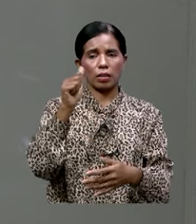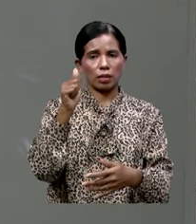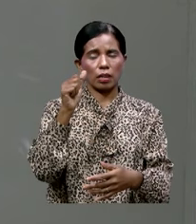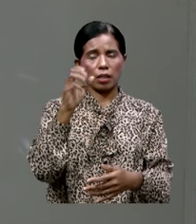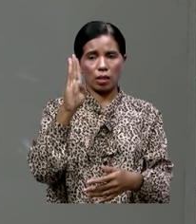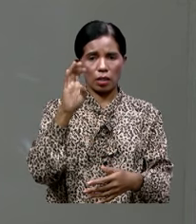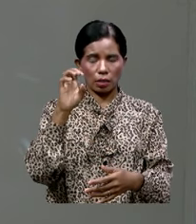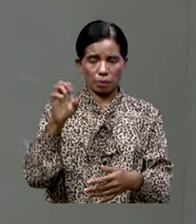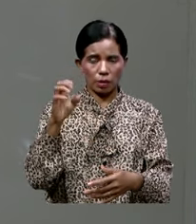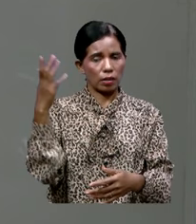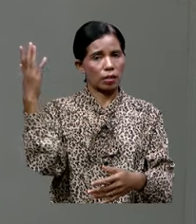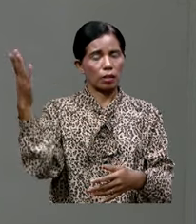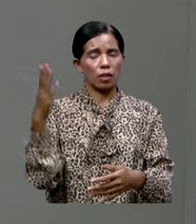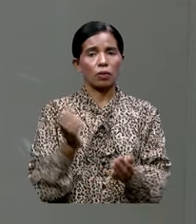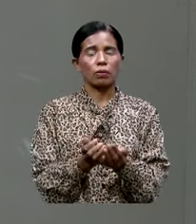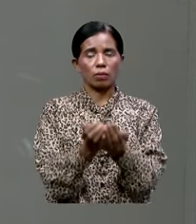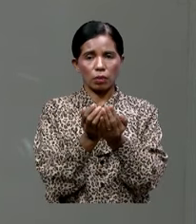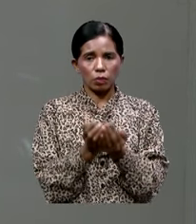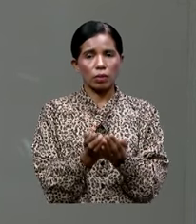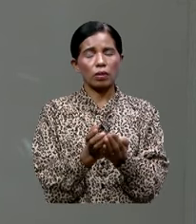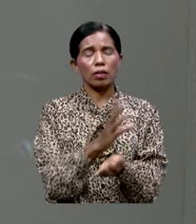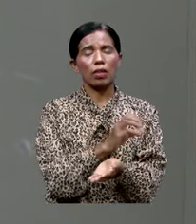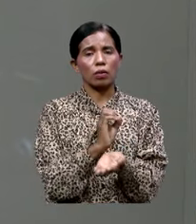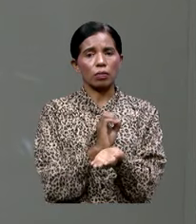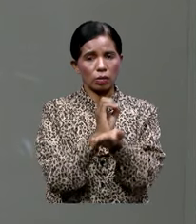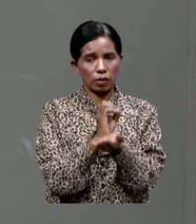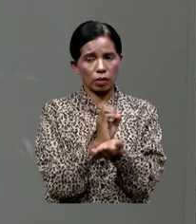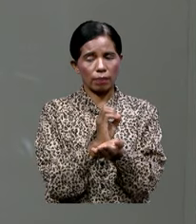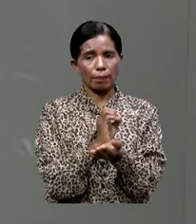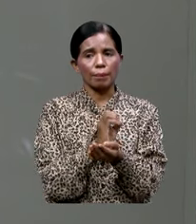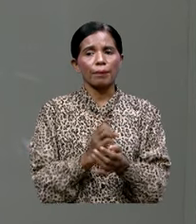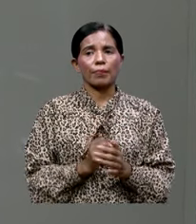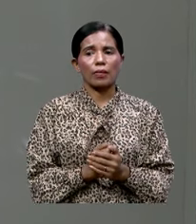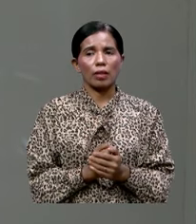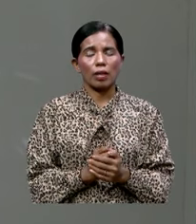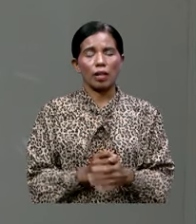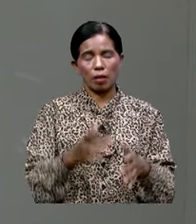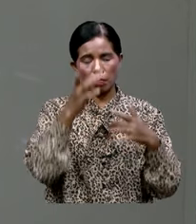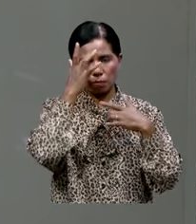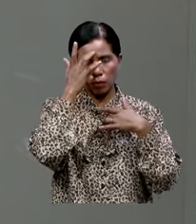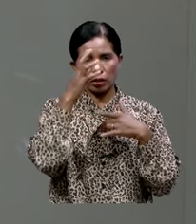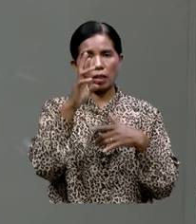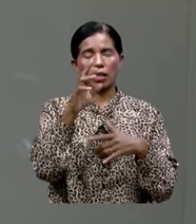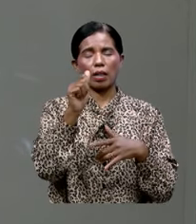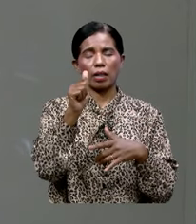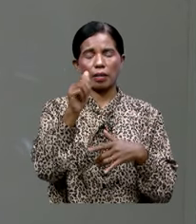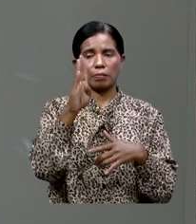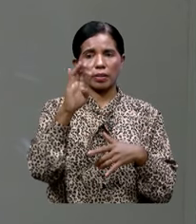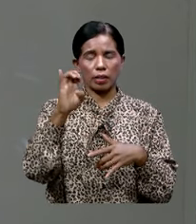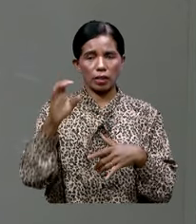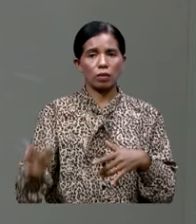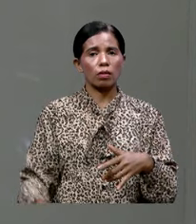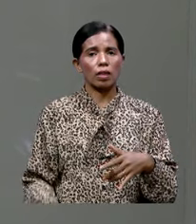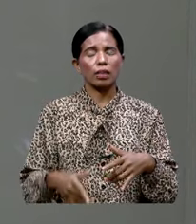iha pante makasar ne iha bilaona katak virus rabies lihu si anjing gila